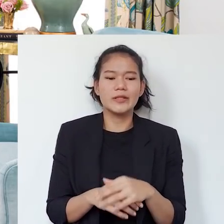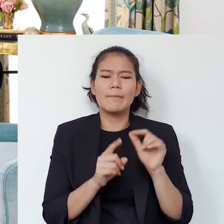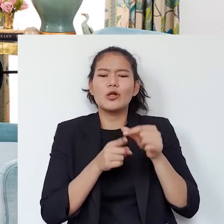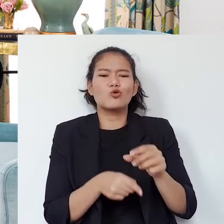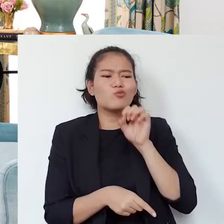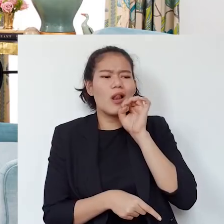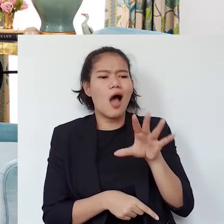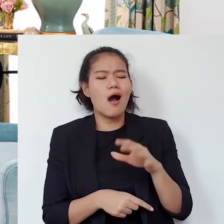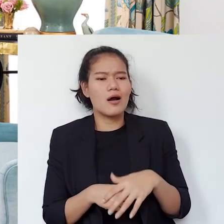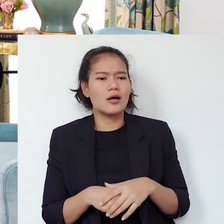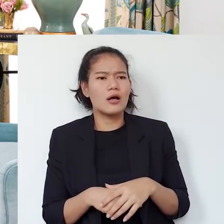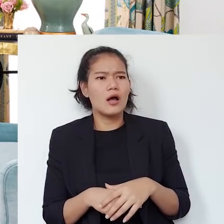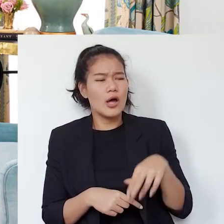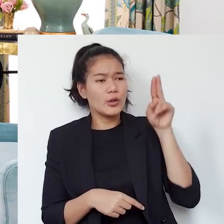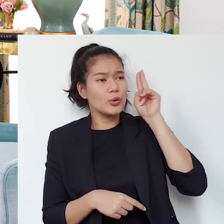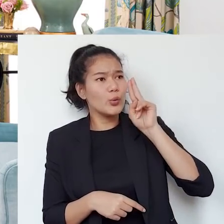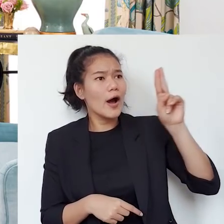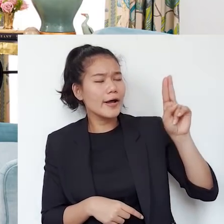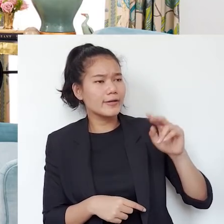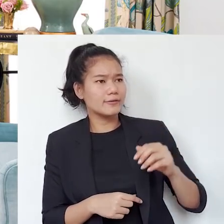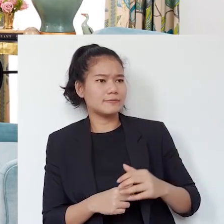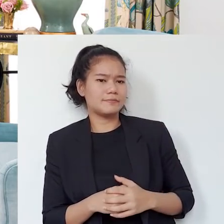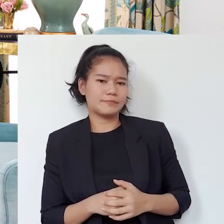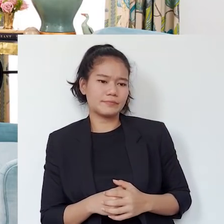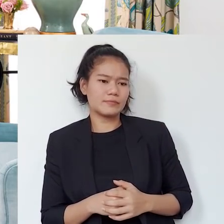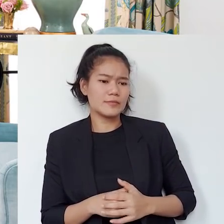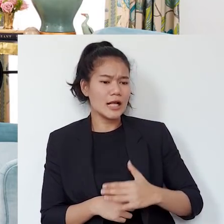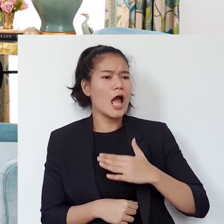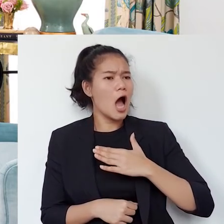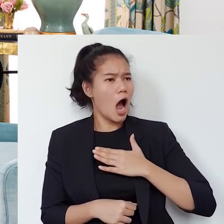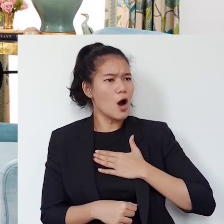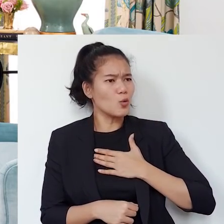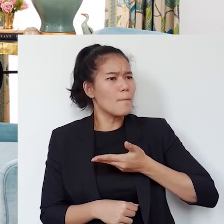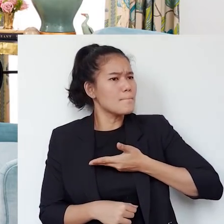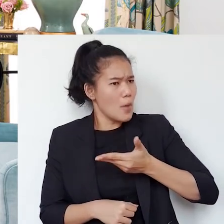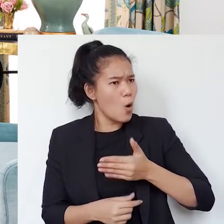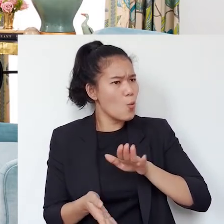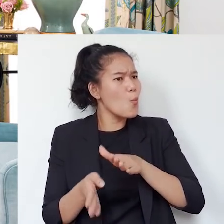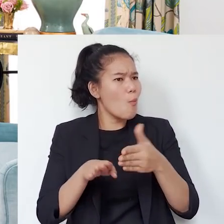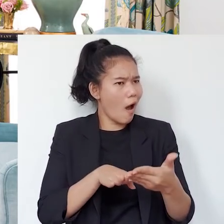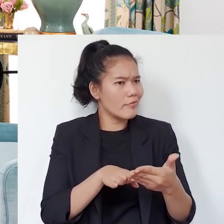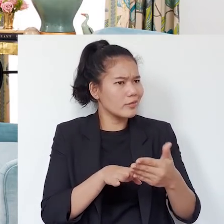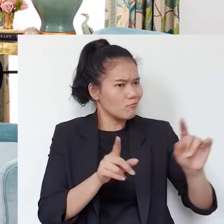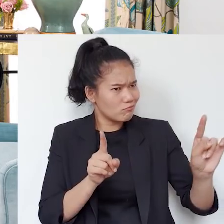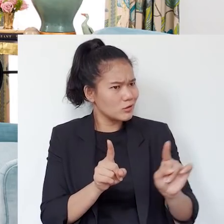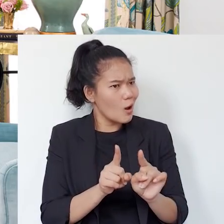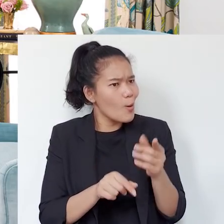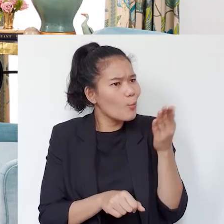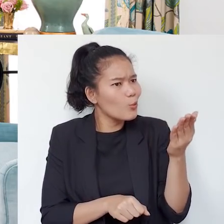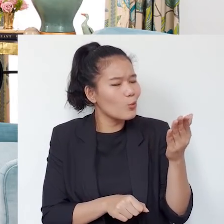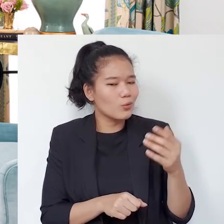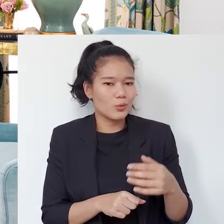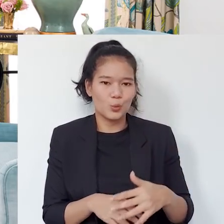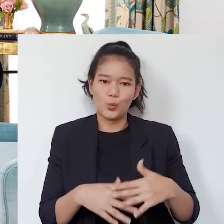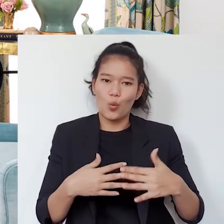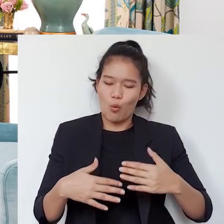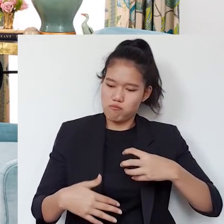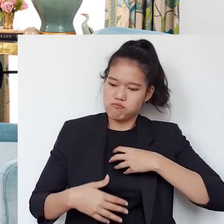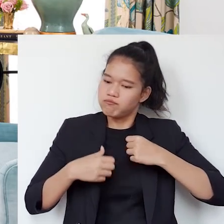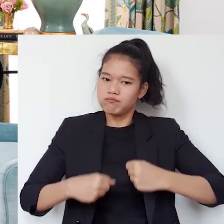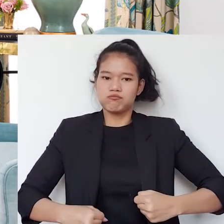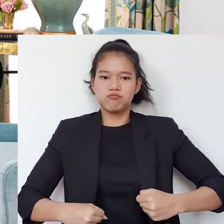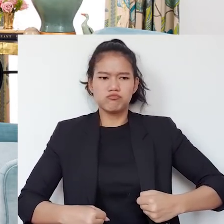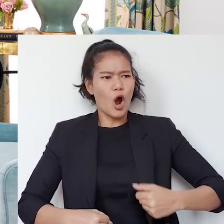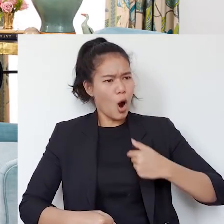berkata, Tuhan, aku akan mati bersamamu. Wah, dengan penuh